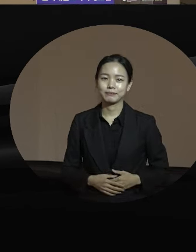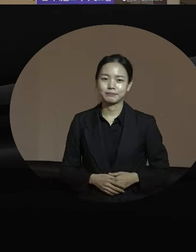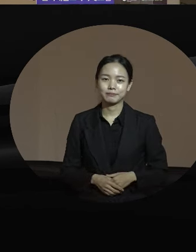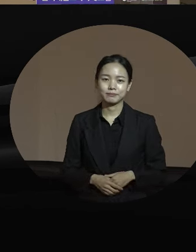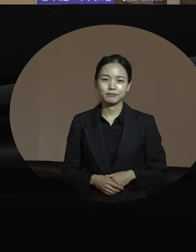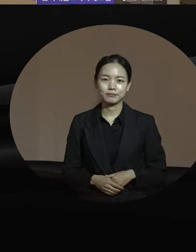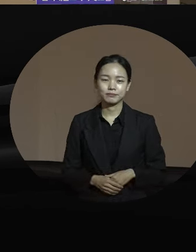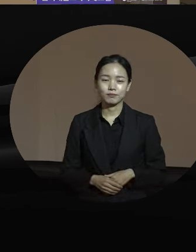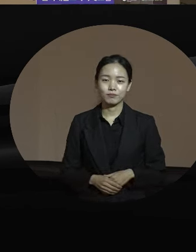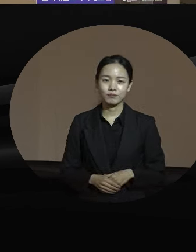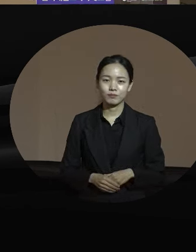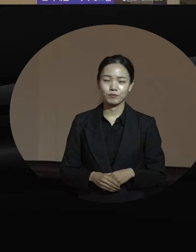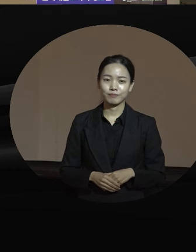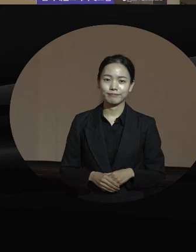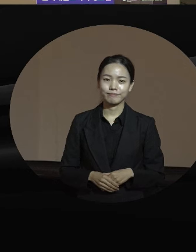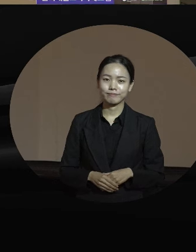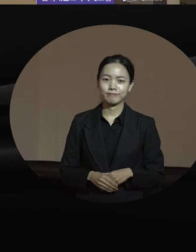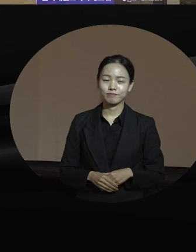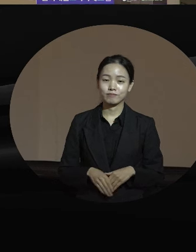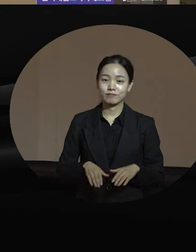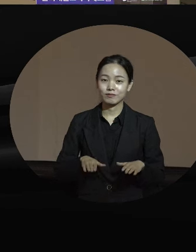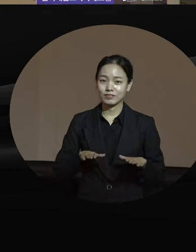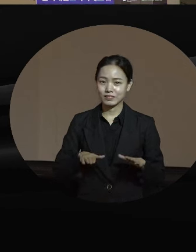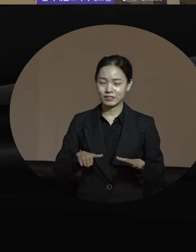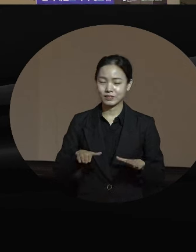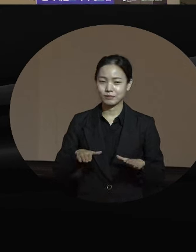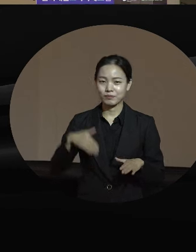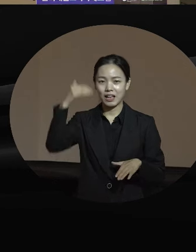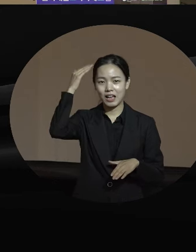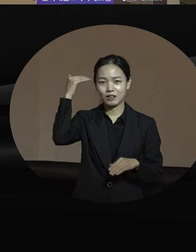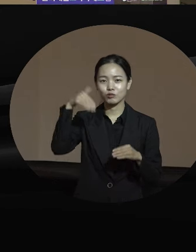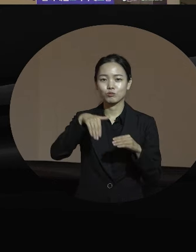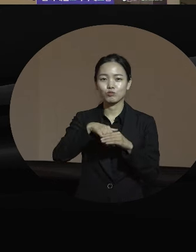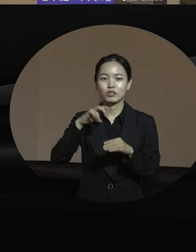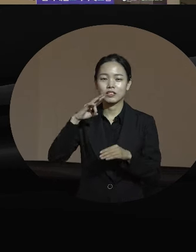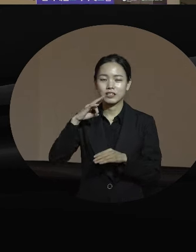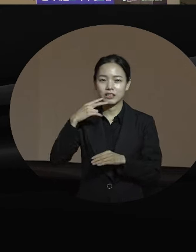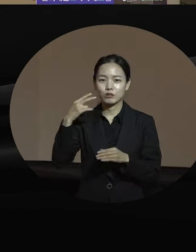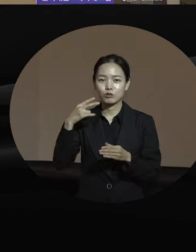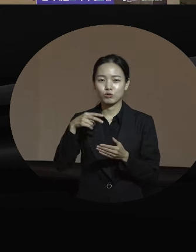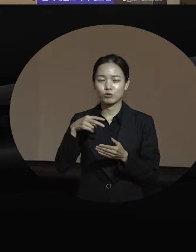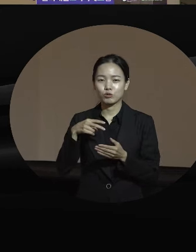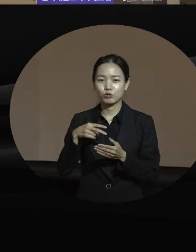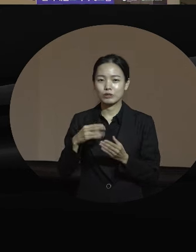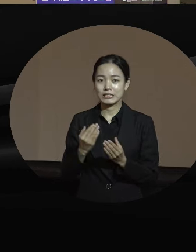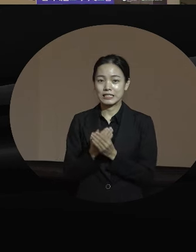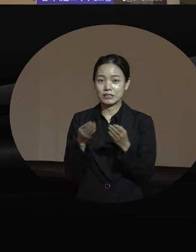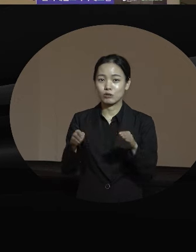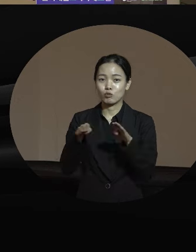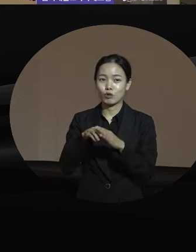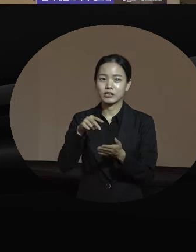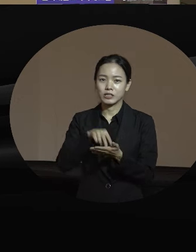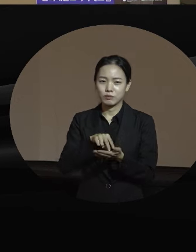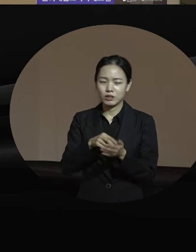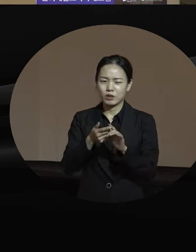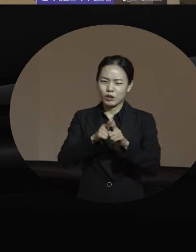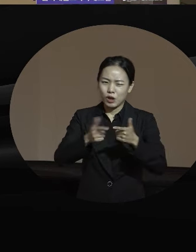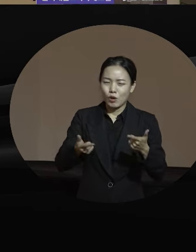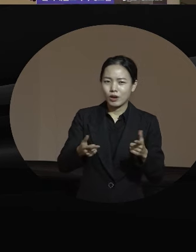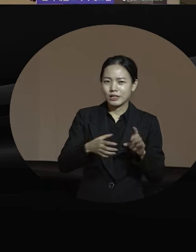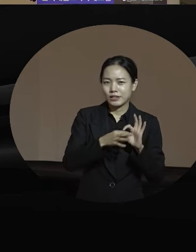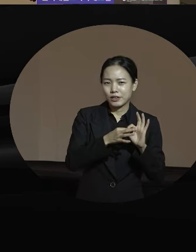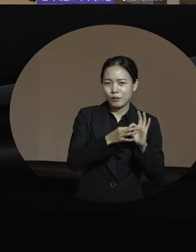이처럼 문화예술 교육을 활성화하기 위해서 한국문화예술교육진흥원도 다양한 협력 주체들과 172건의 파트너십을 맺고 협력